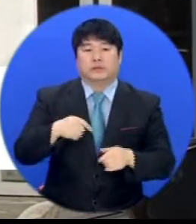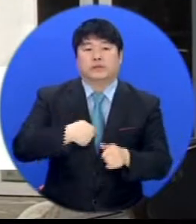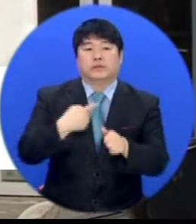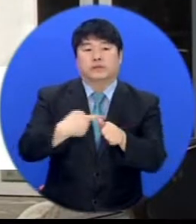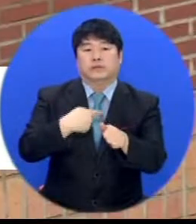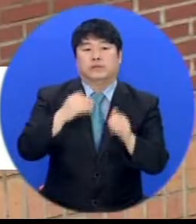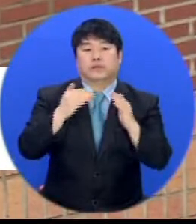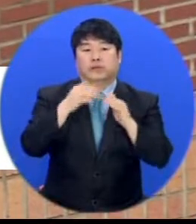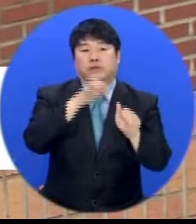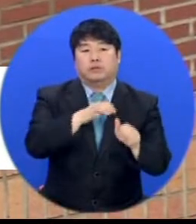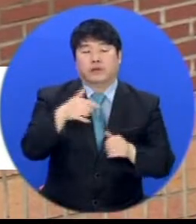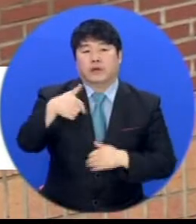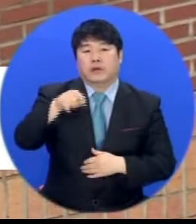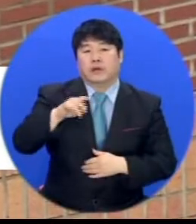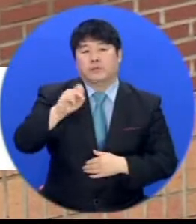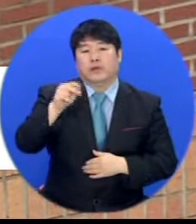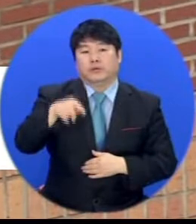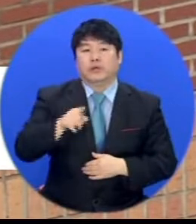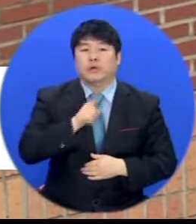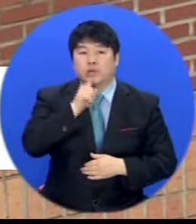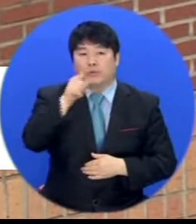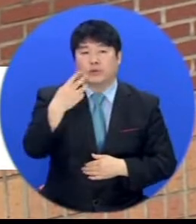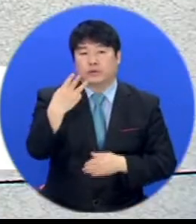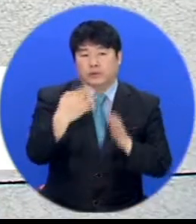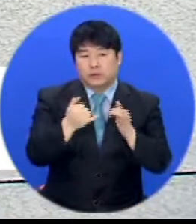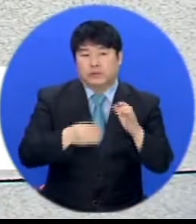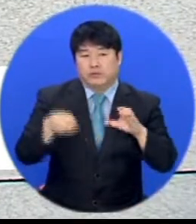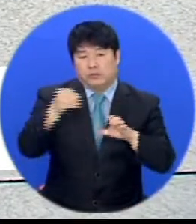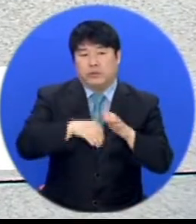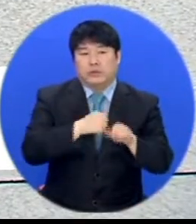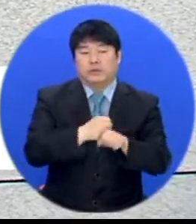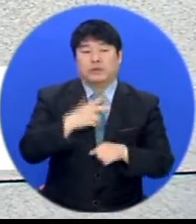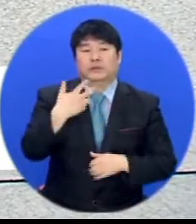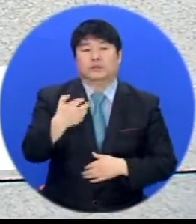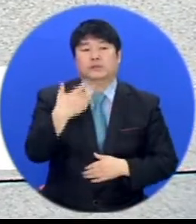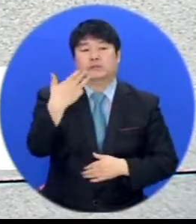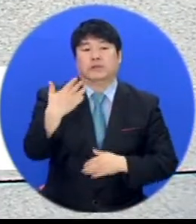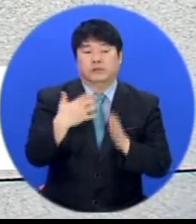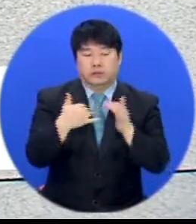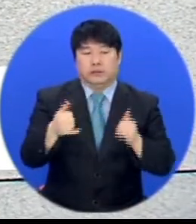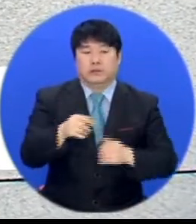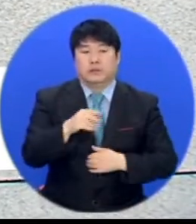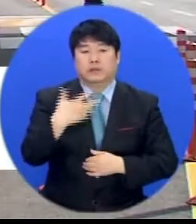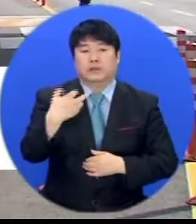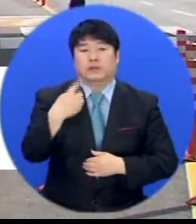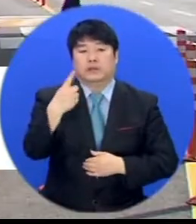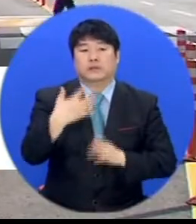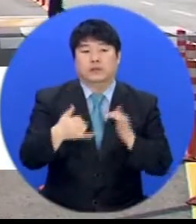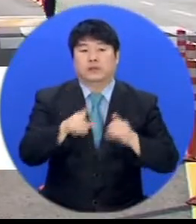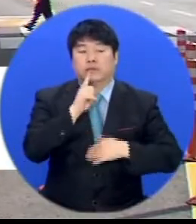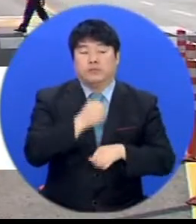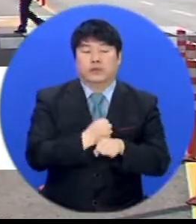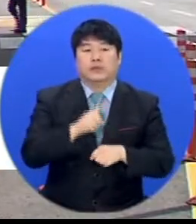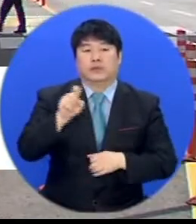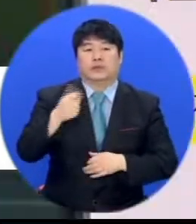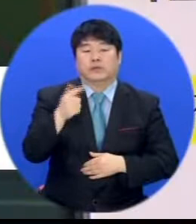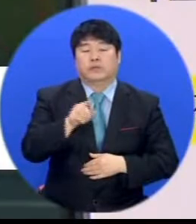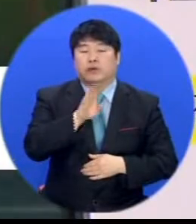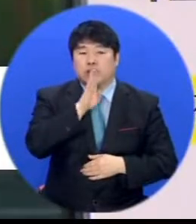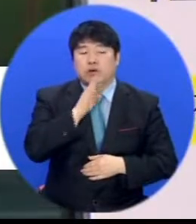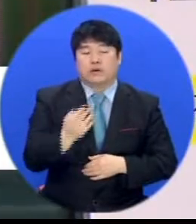자가격리자가 검역소 통보 3명을 포함해 71명이라고 밝혔습니다. 16번째 확진 환자의